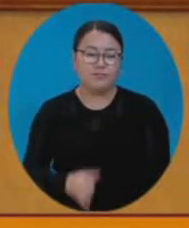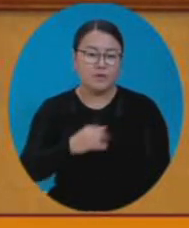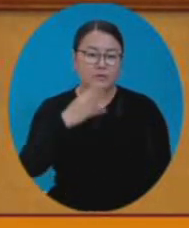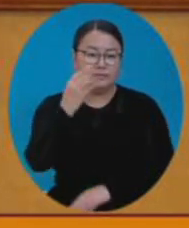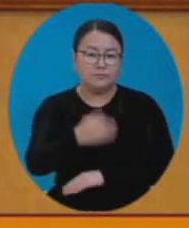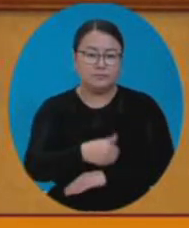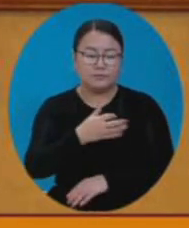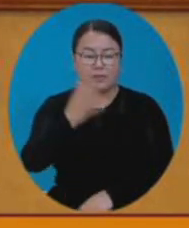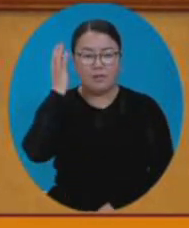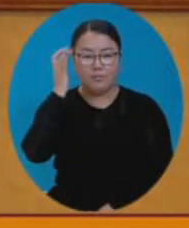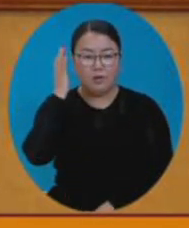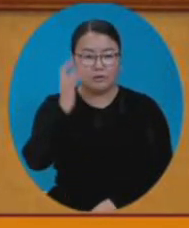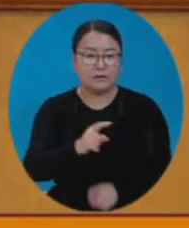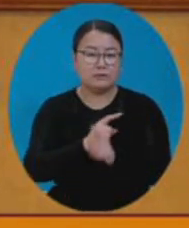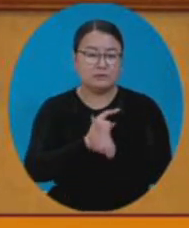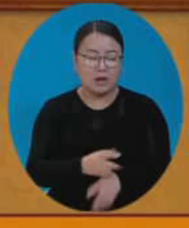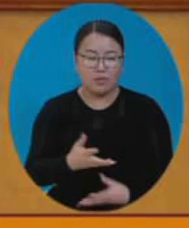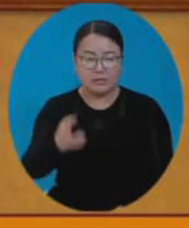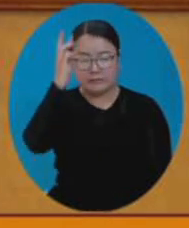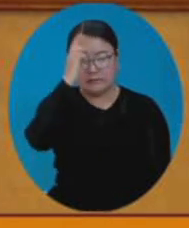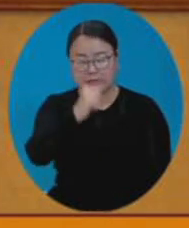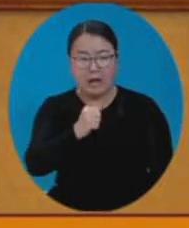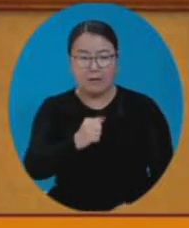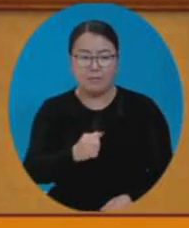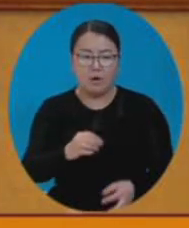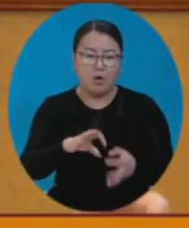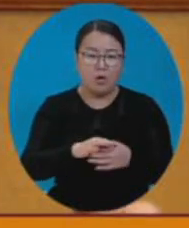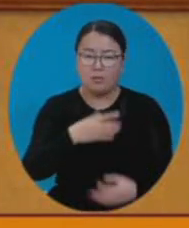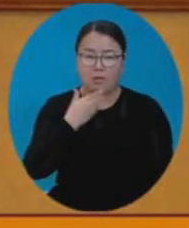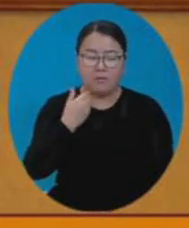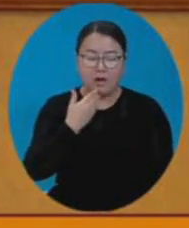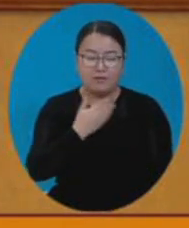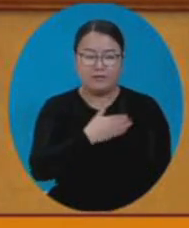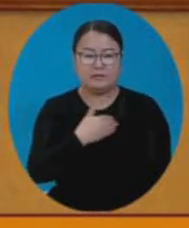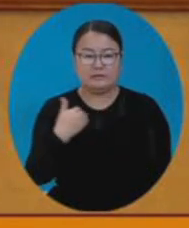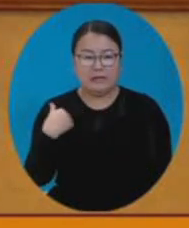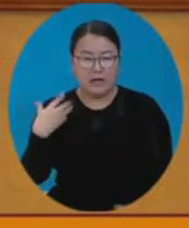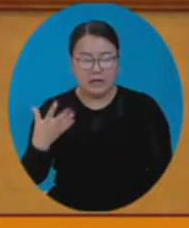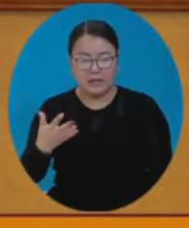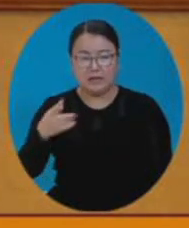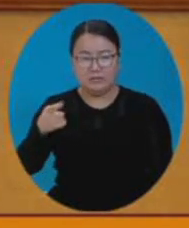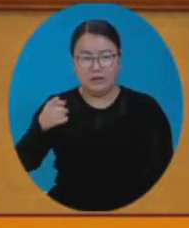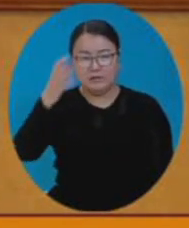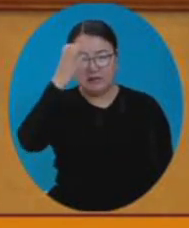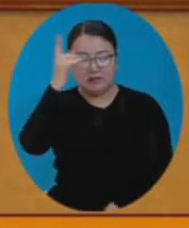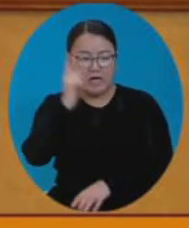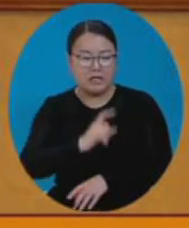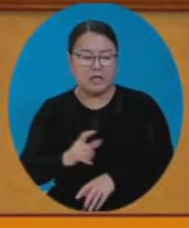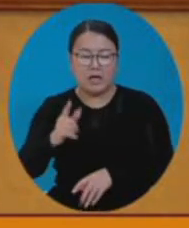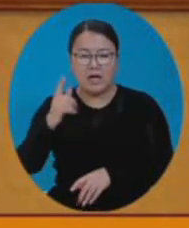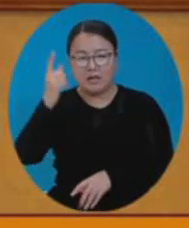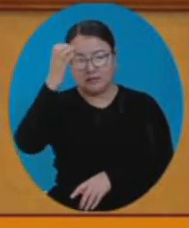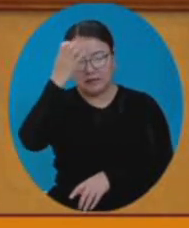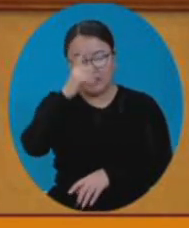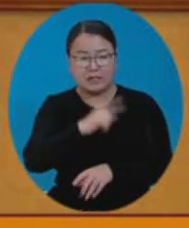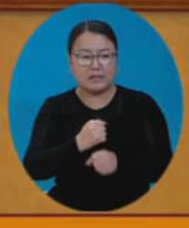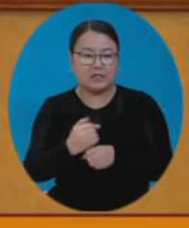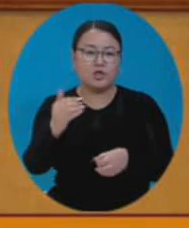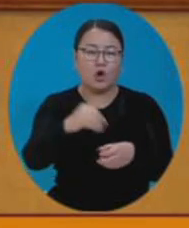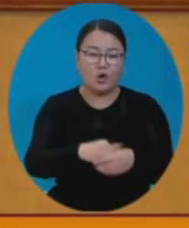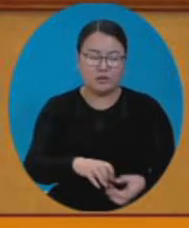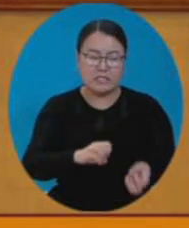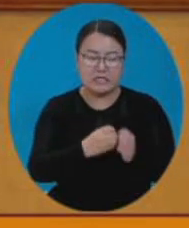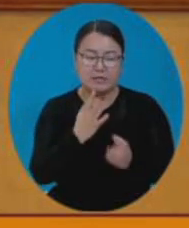уулуурхан бодлогын хүрээнд яманда харьяалагддаг. За дараг зэргийн нь бол засгийн газараас томьёо явуулцдаг. За хийж байгаа гэрээнүүд